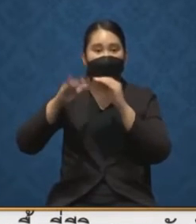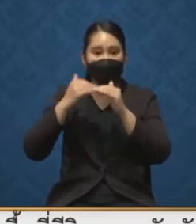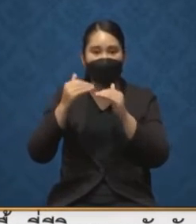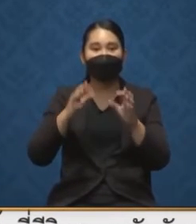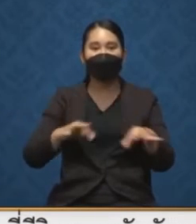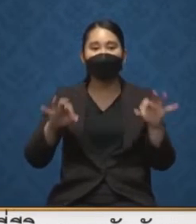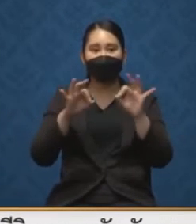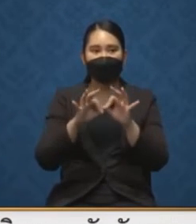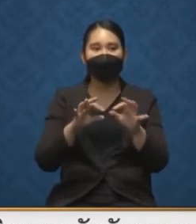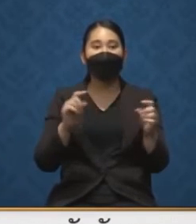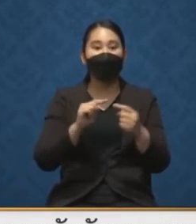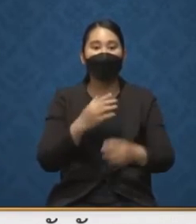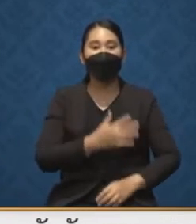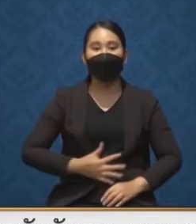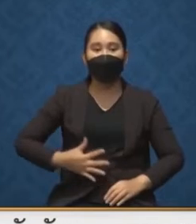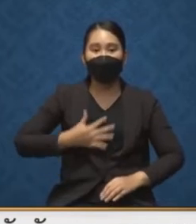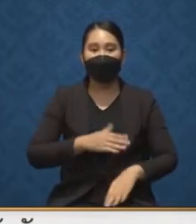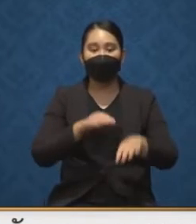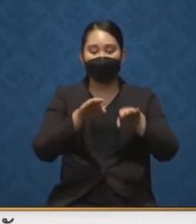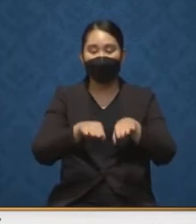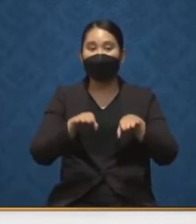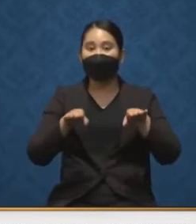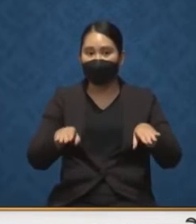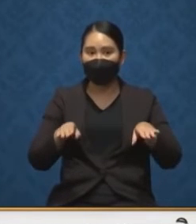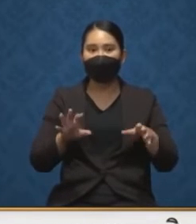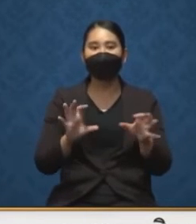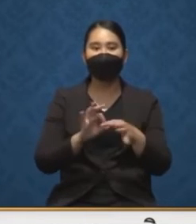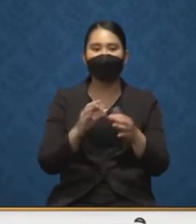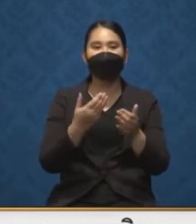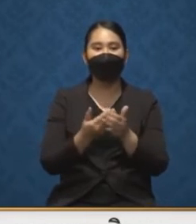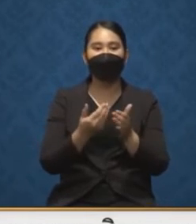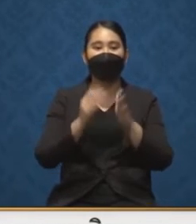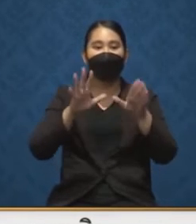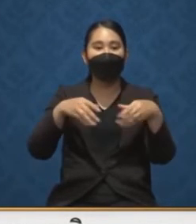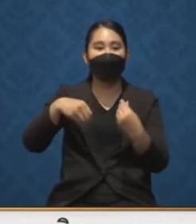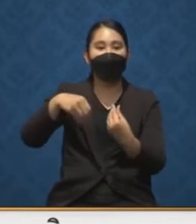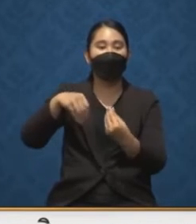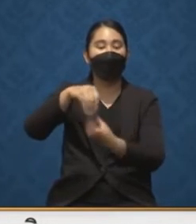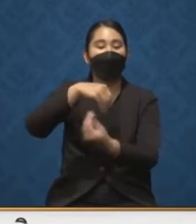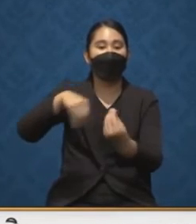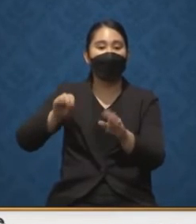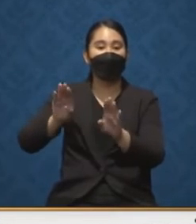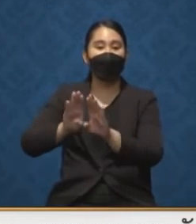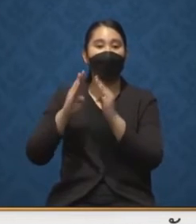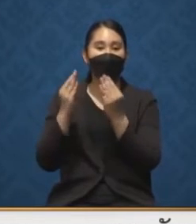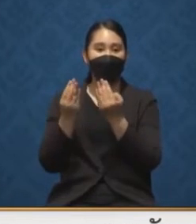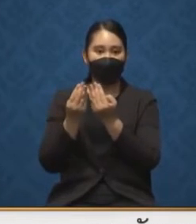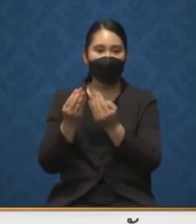คือเรื่องสุขภาวะของเด็กเรื่องการสร้างรายได้ให้กับครอบครัวเรื่อง